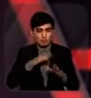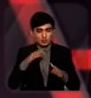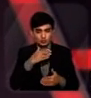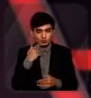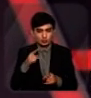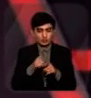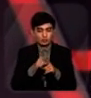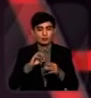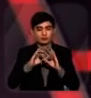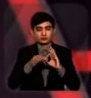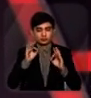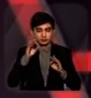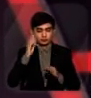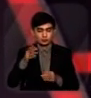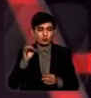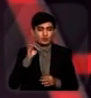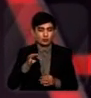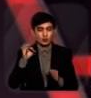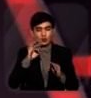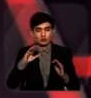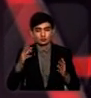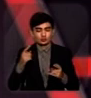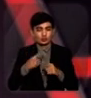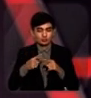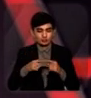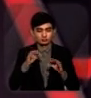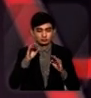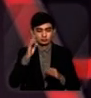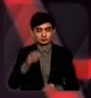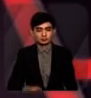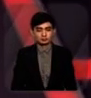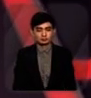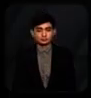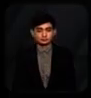месте. Подробности этой истории и других происшествий в нашем кратком обзоре.